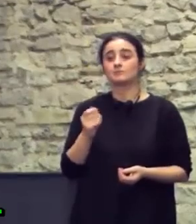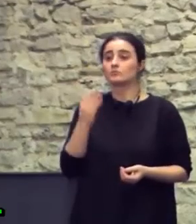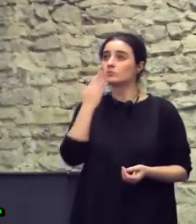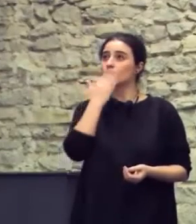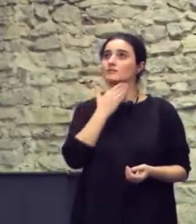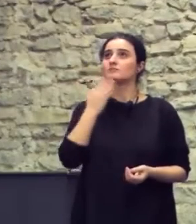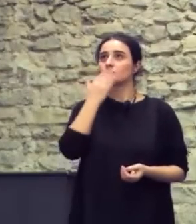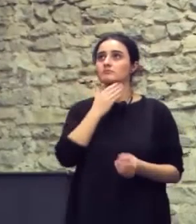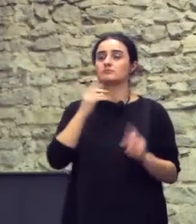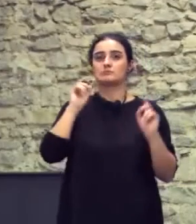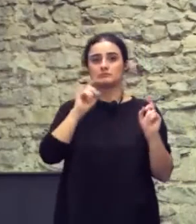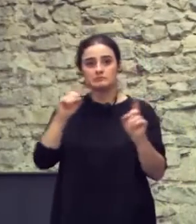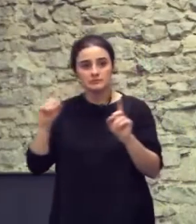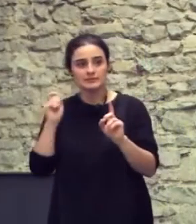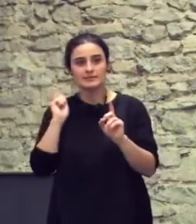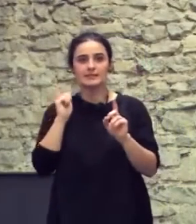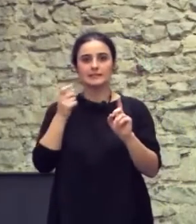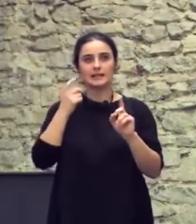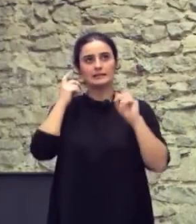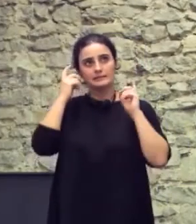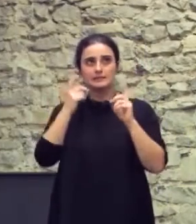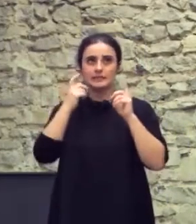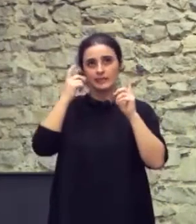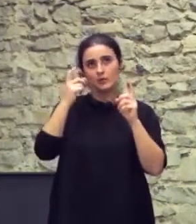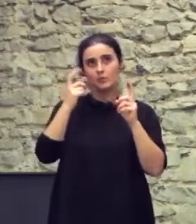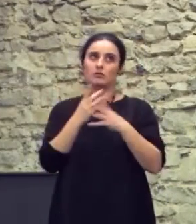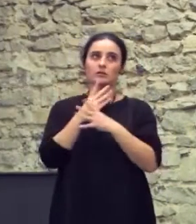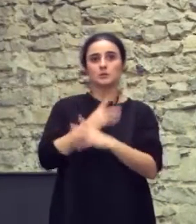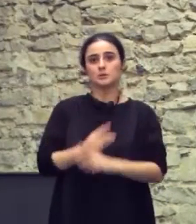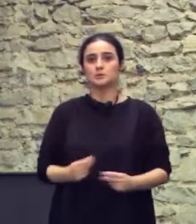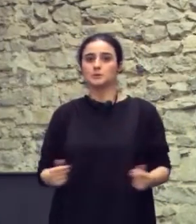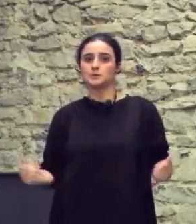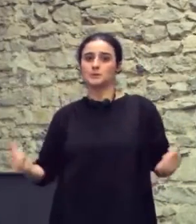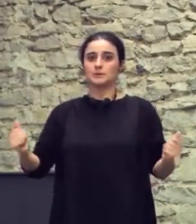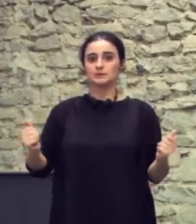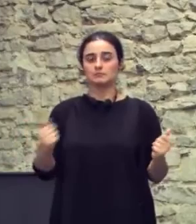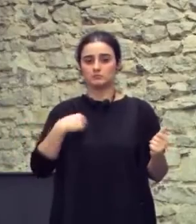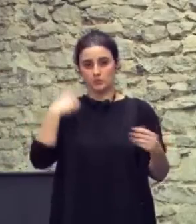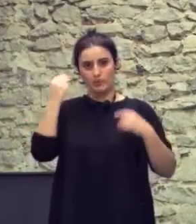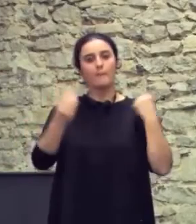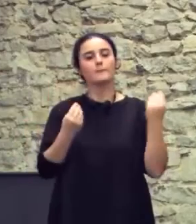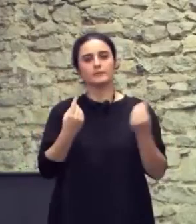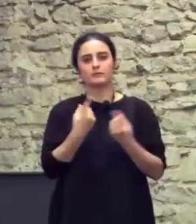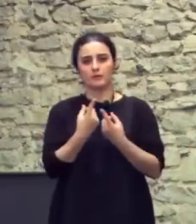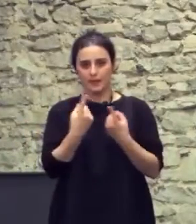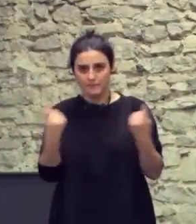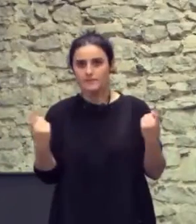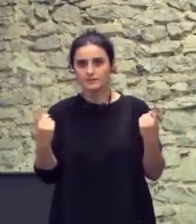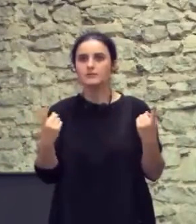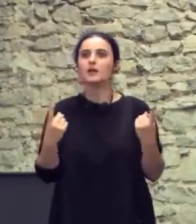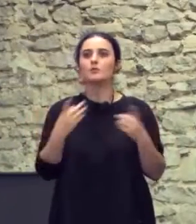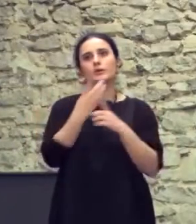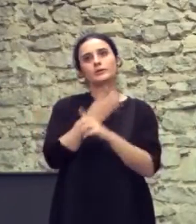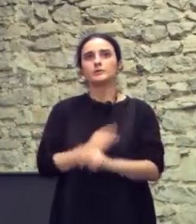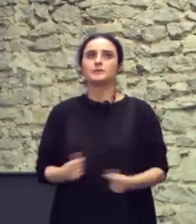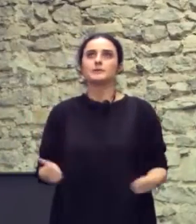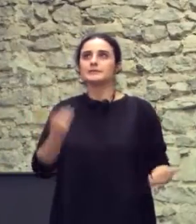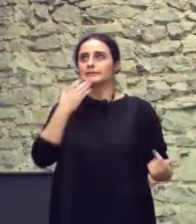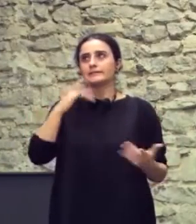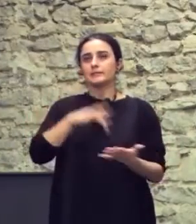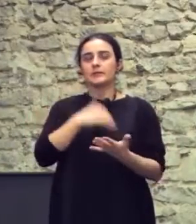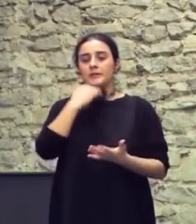hezkuntzan askotan, partxe horiek aldarrikatu nahi ditut, uste dut partxe oso beharrezkoa direla, uste dut benetan norbait